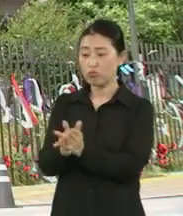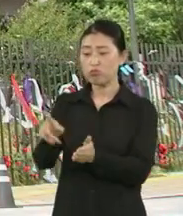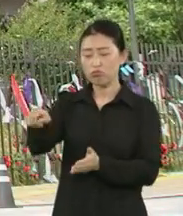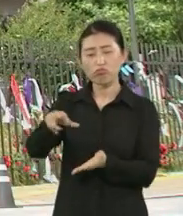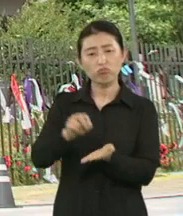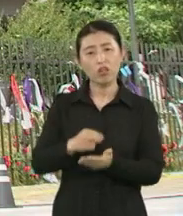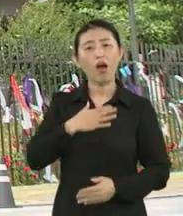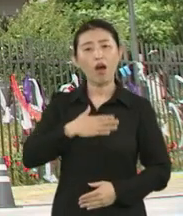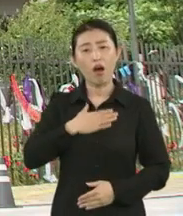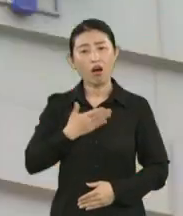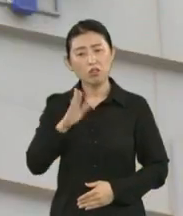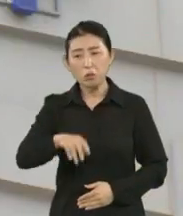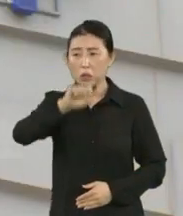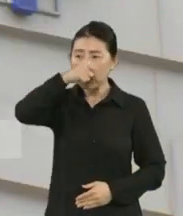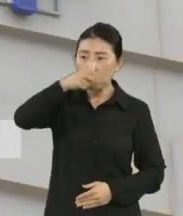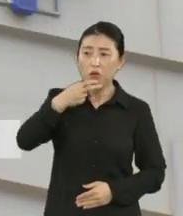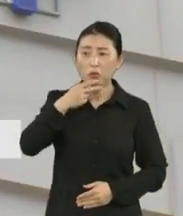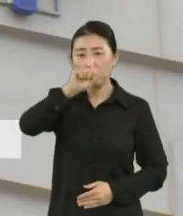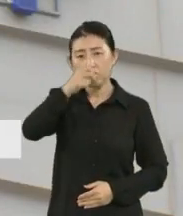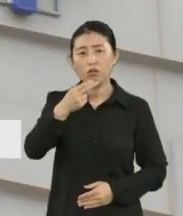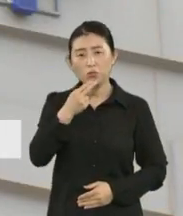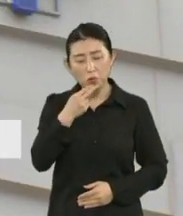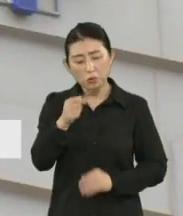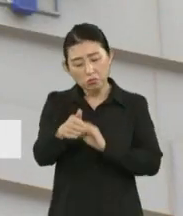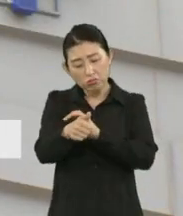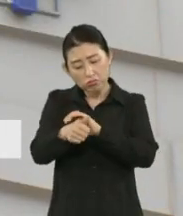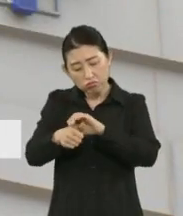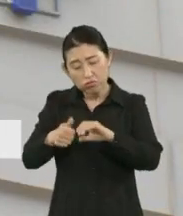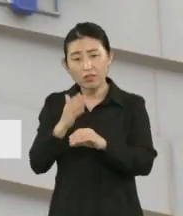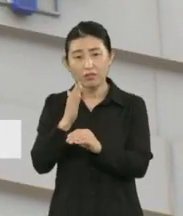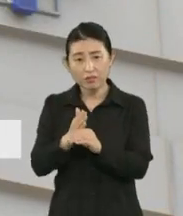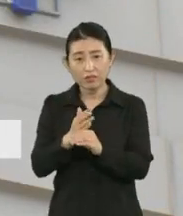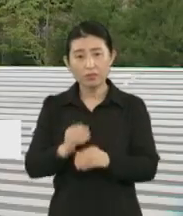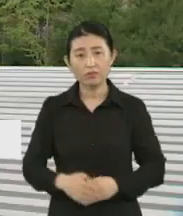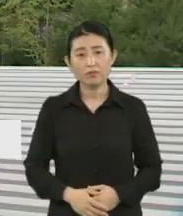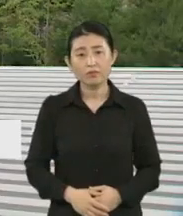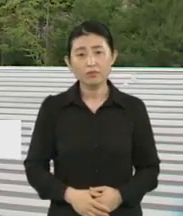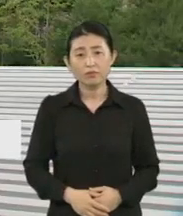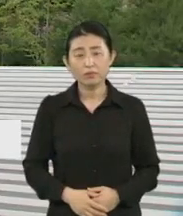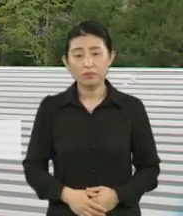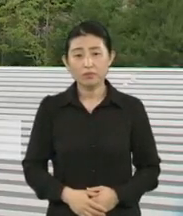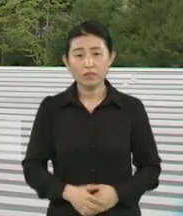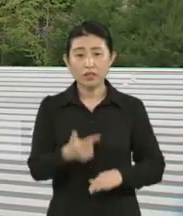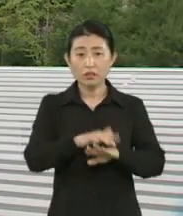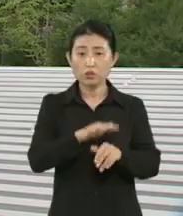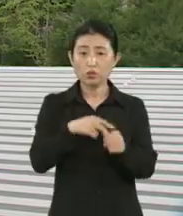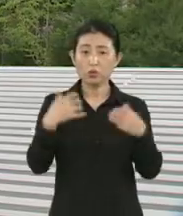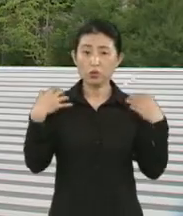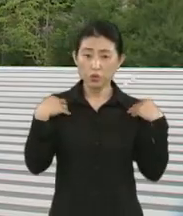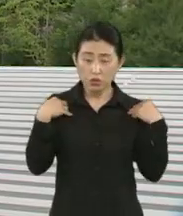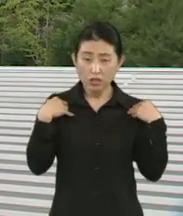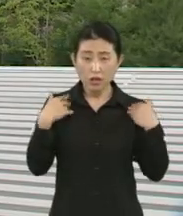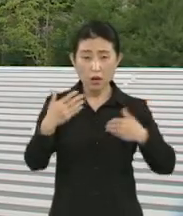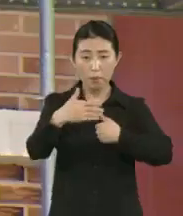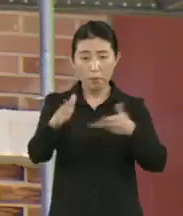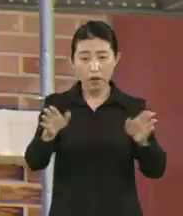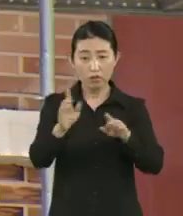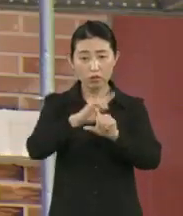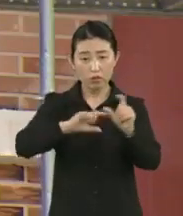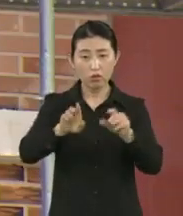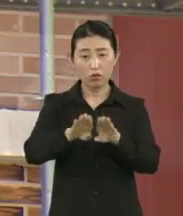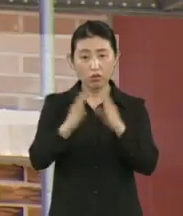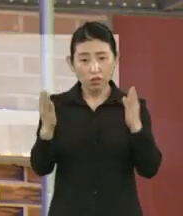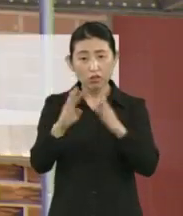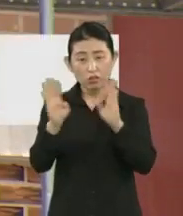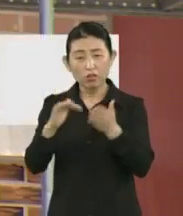문제를 알고 있지만 예산 부족을 이유로 소극적인 상황입니다. 대전교육청이 올해 늘린 교실은